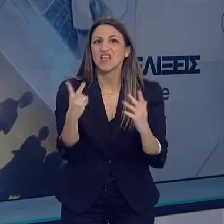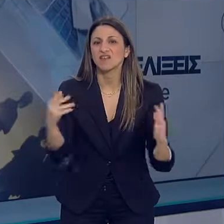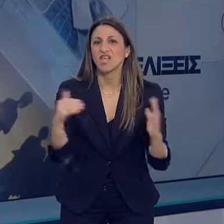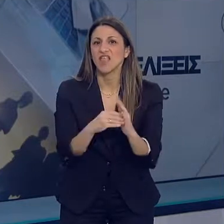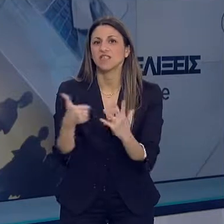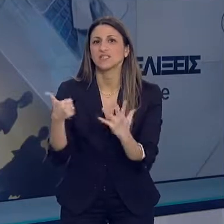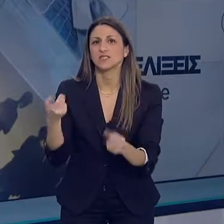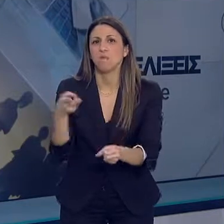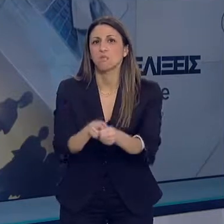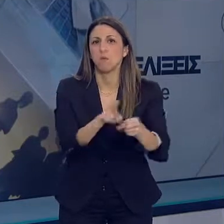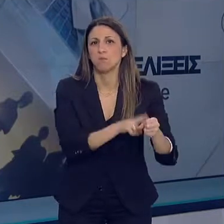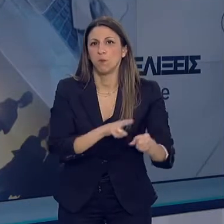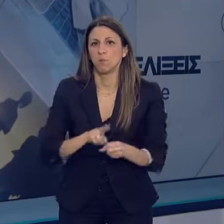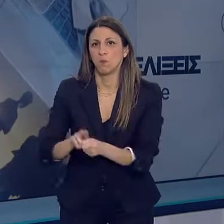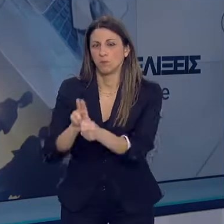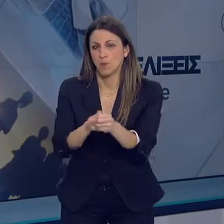137.060 θάνατοι.